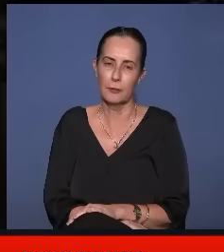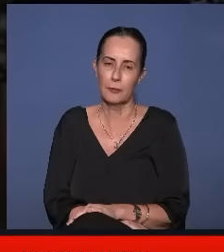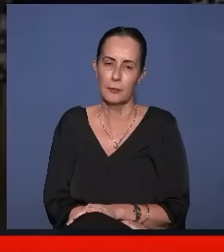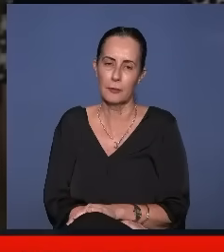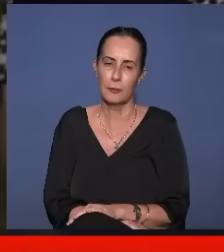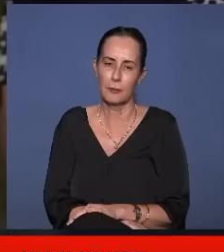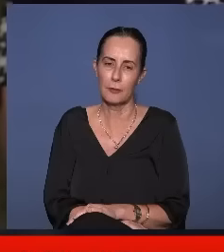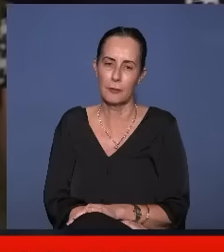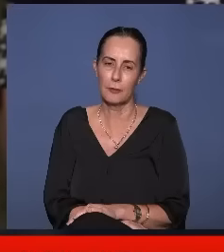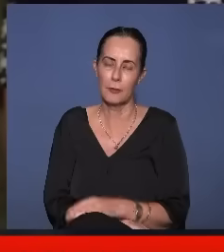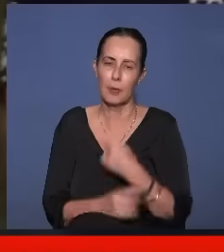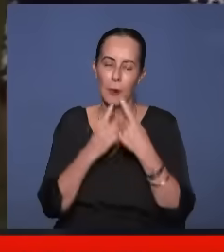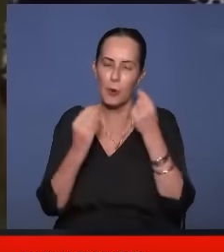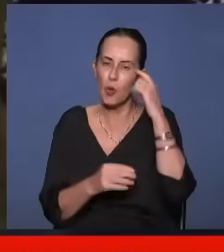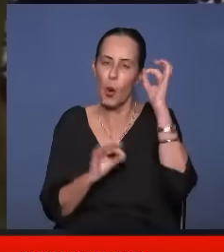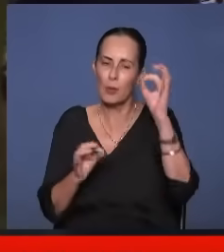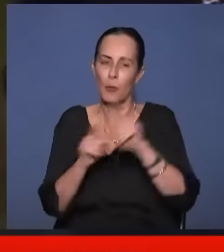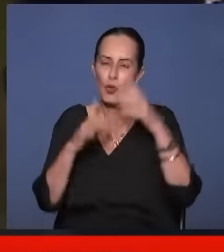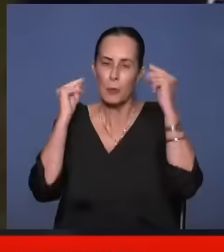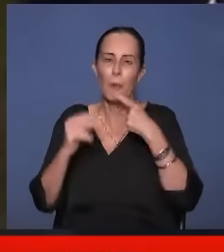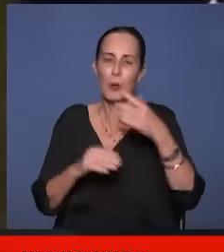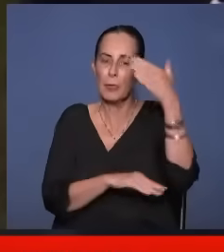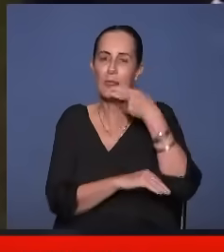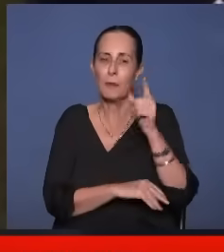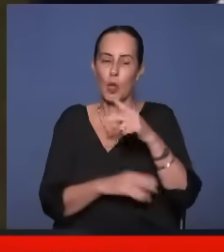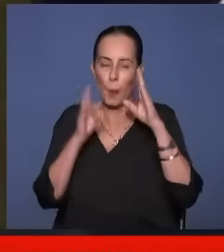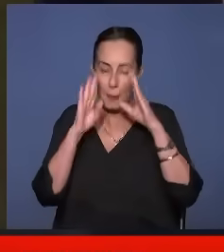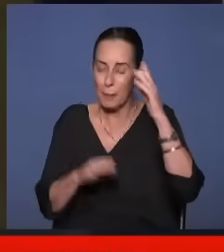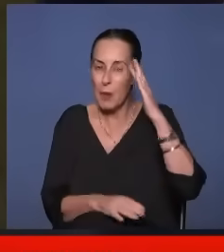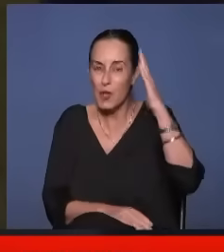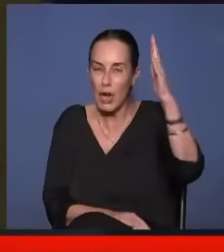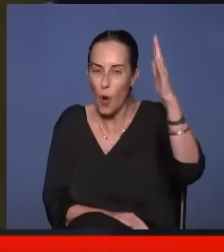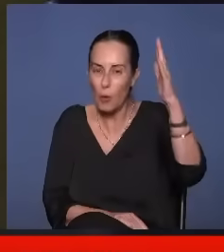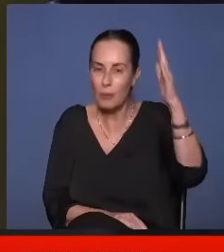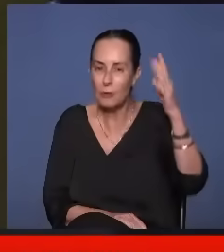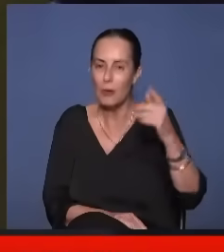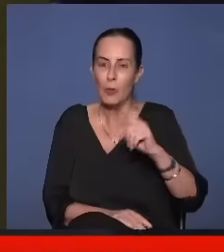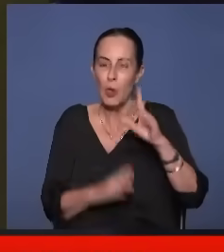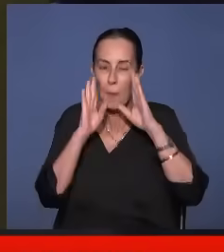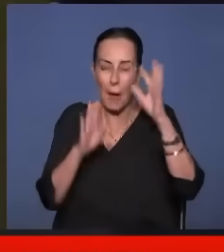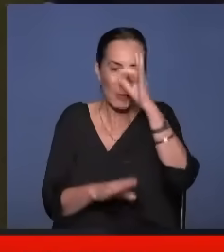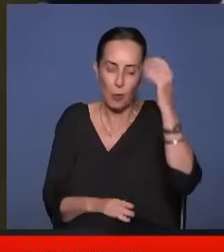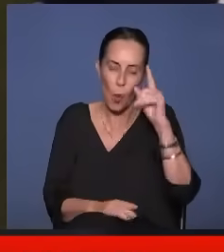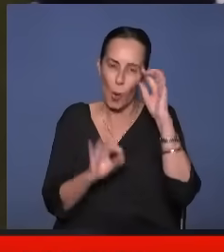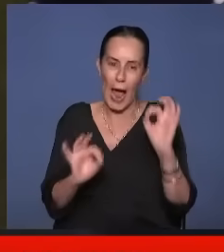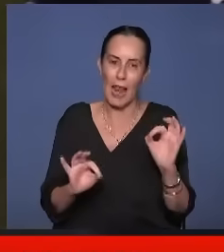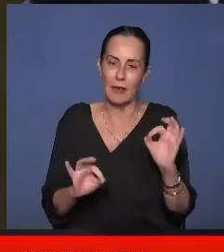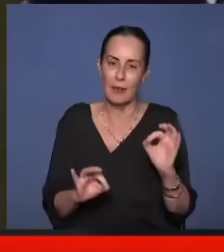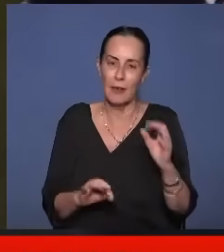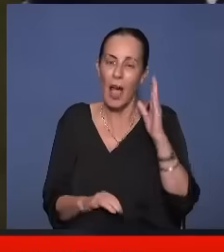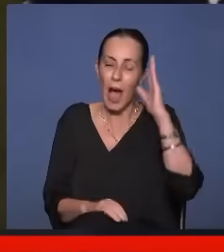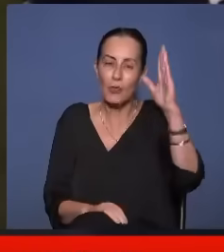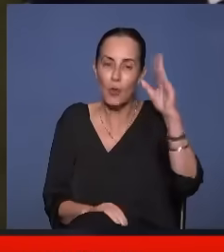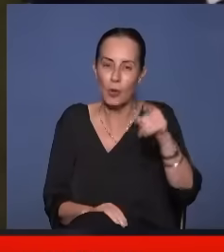אני מדבר על משיחיות רציונלית, כמו שבן גוריון אמר, שבמדינת ישראל מי שלא מאמין במשיחיות, מי שלא יאמין בניסים הוא לא ריאלי. החזון המשיחי